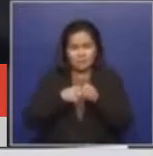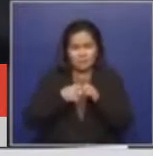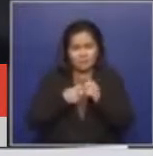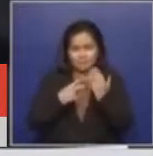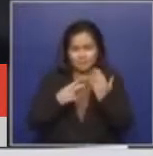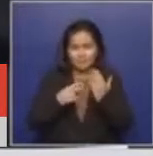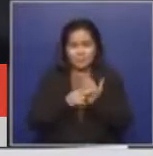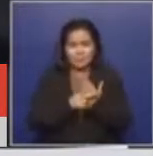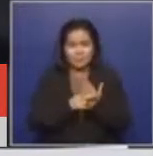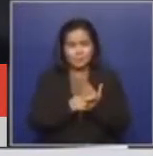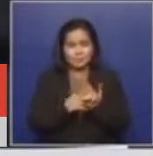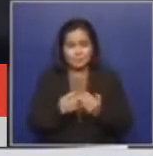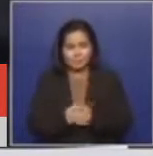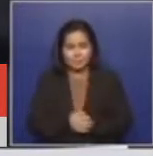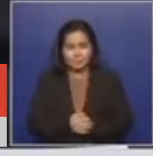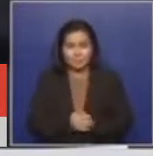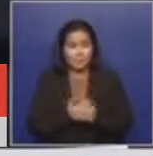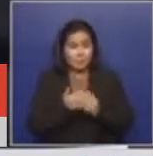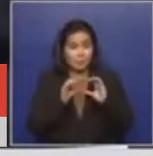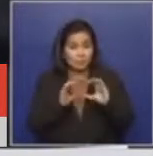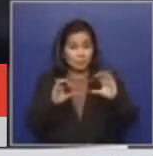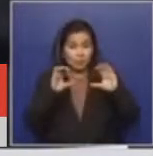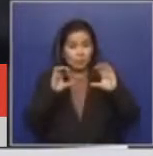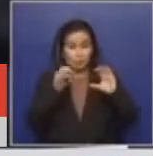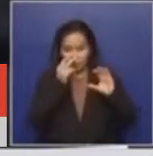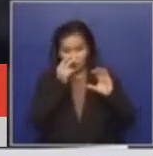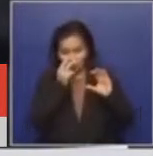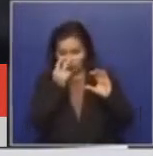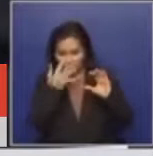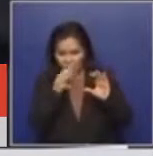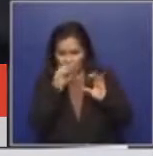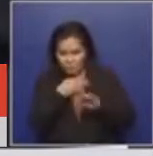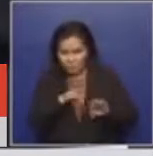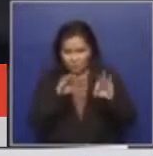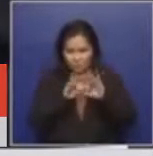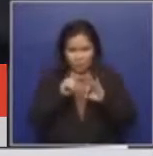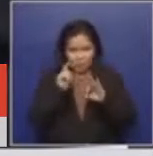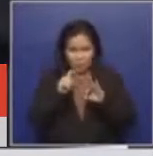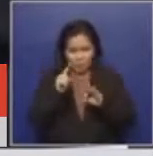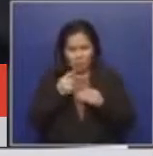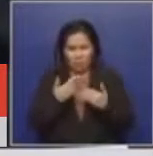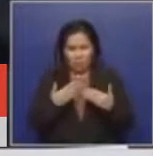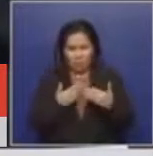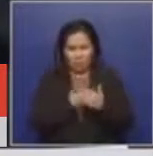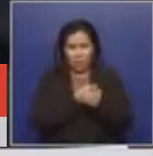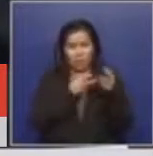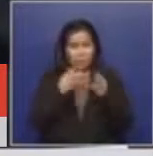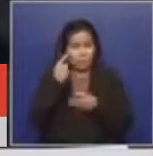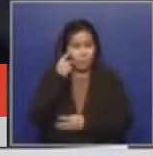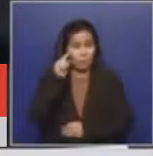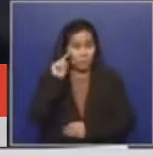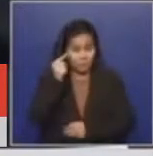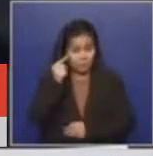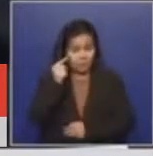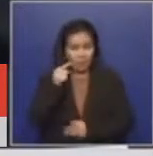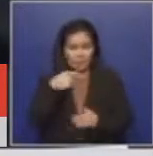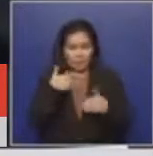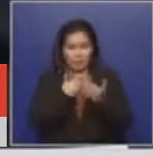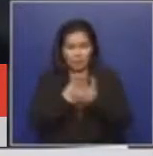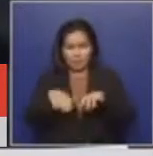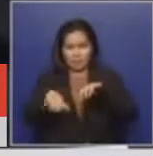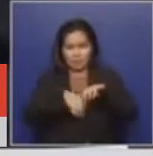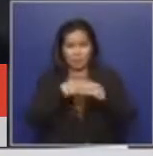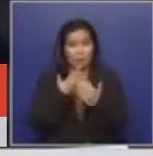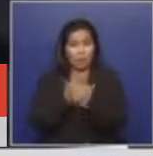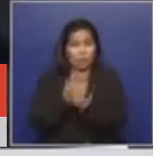ครับซึ่งนี้รัฐบาลผมดูแล้วต้องเปลี่ยน mindset ในการบริหารงบประมาณ